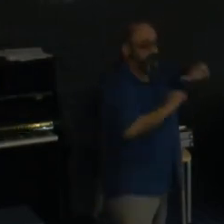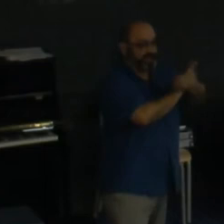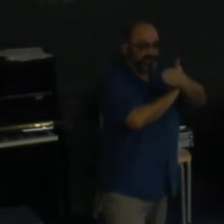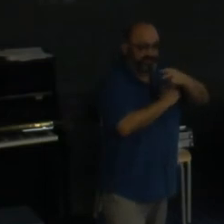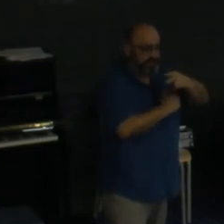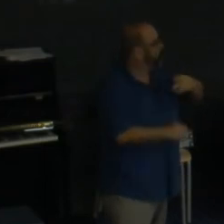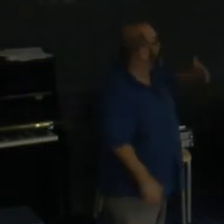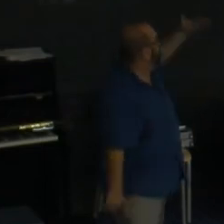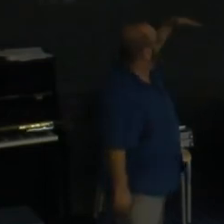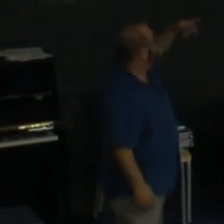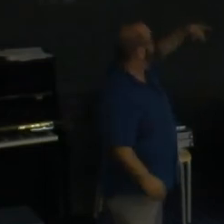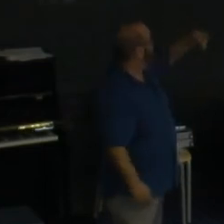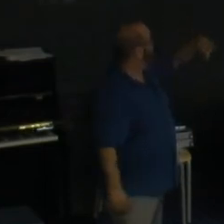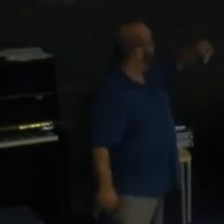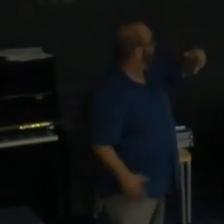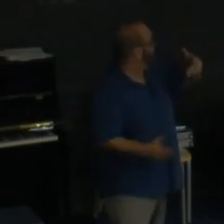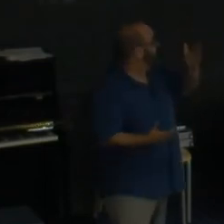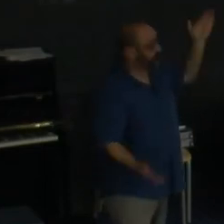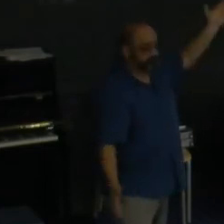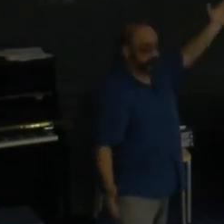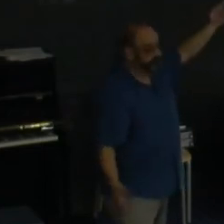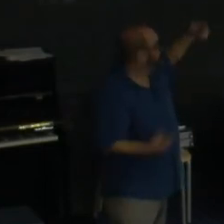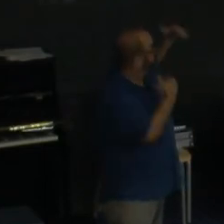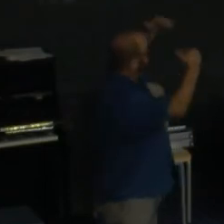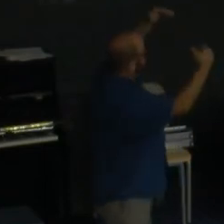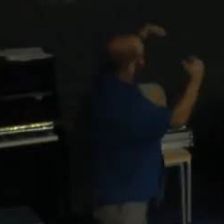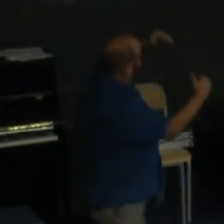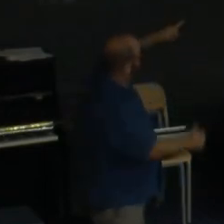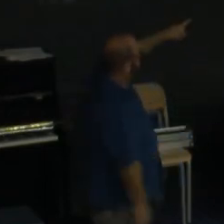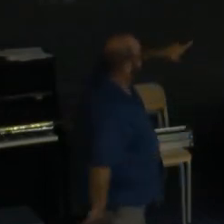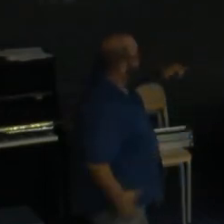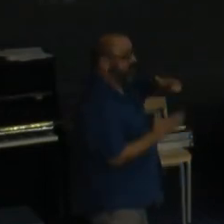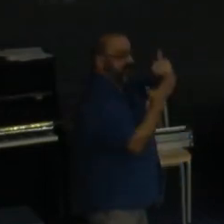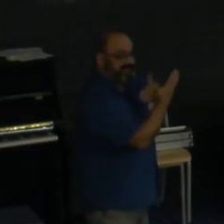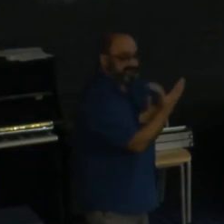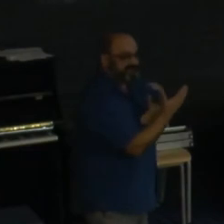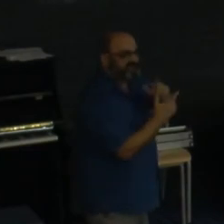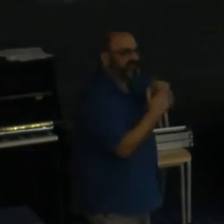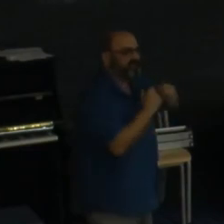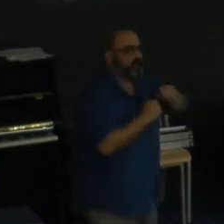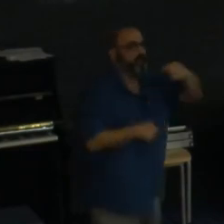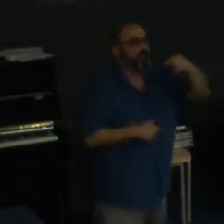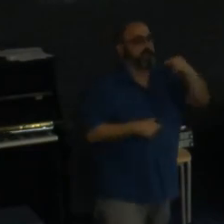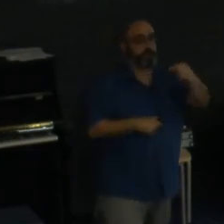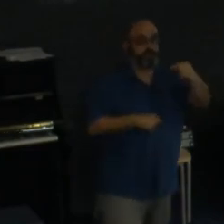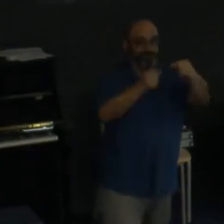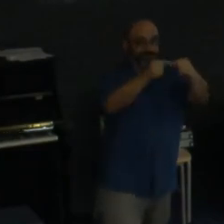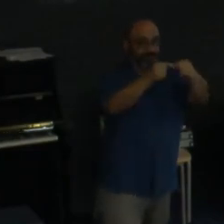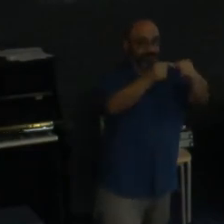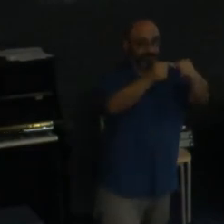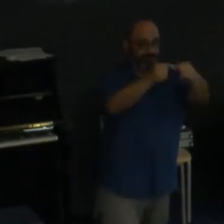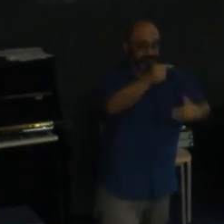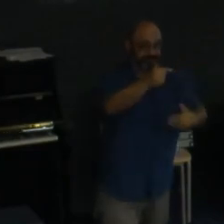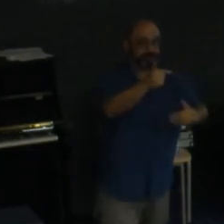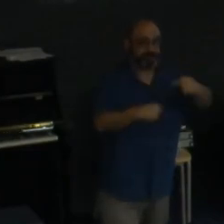PP, c'est pour un pretty print. Le list affiche le code source depuis la ligne depuis un début de ligne jusqu'à